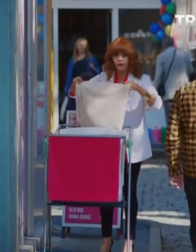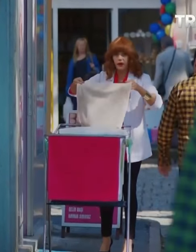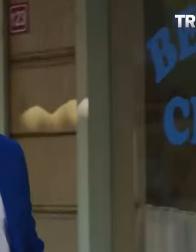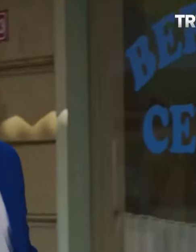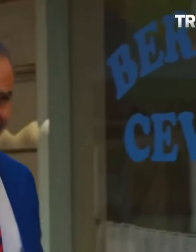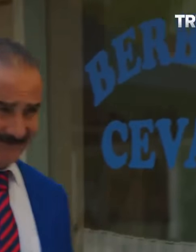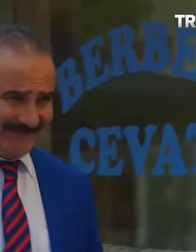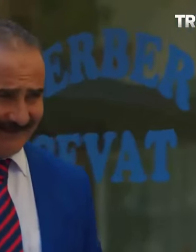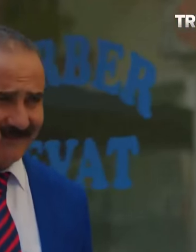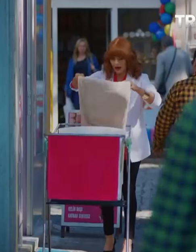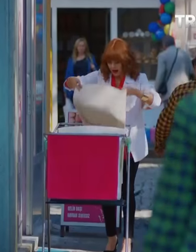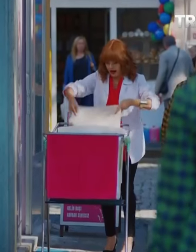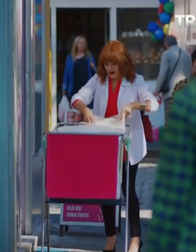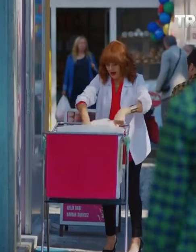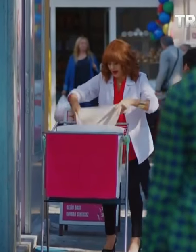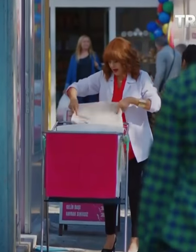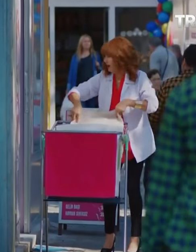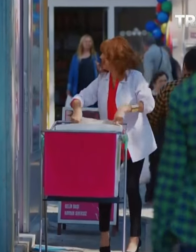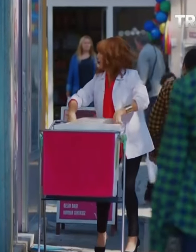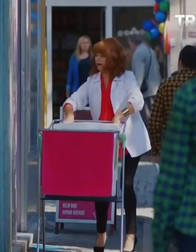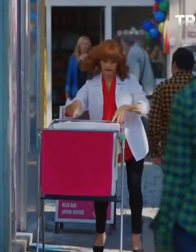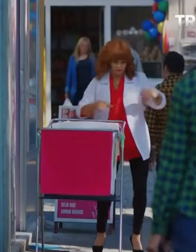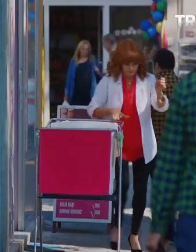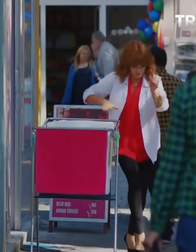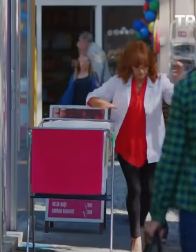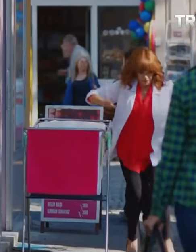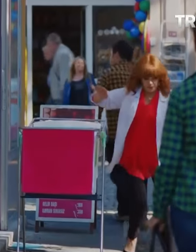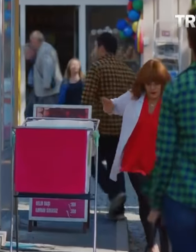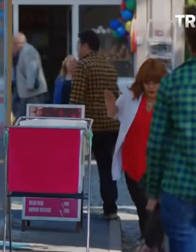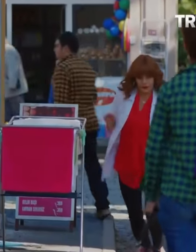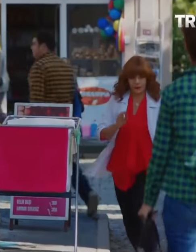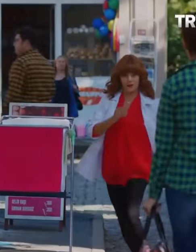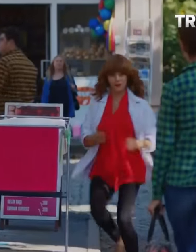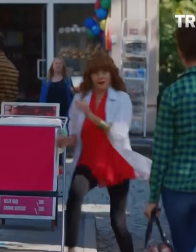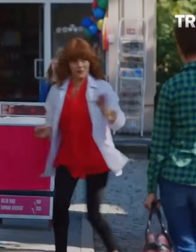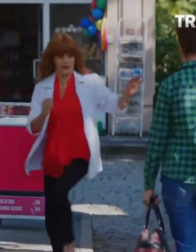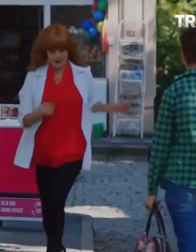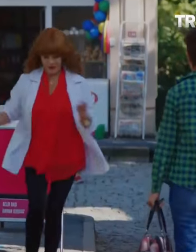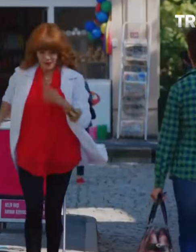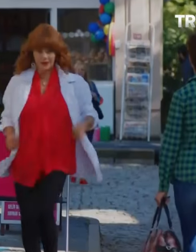Ayşen askıya havluları asmış. Şener el ederek yaklaşınca Ayşen koşturdu.